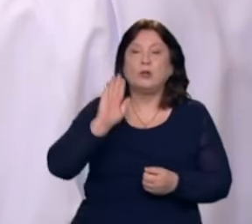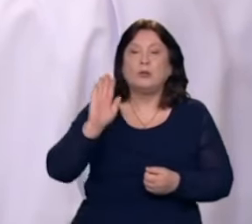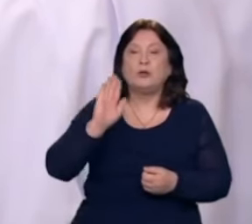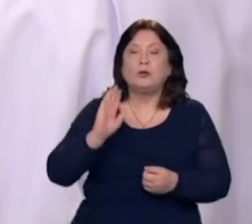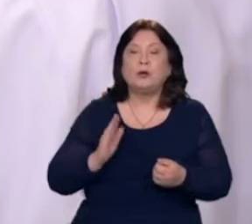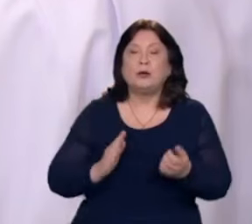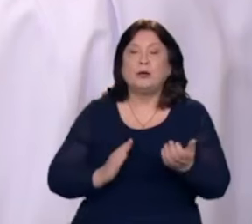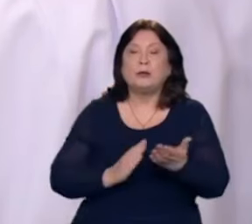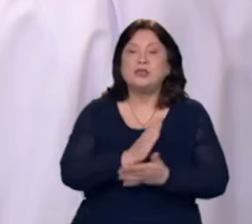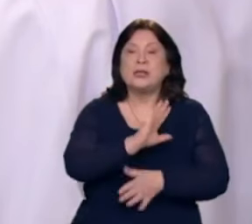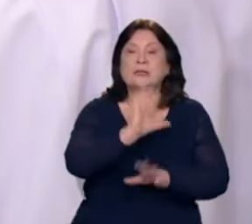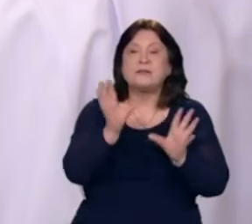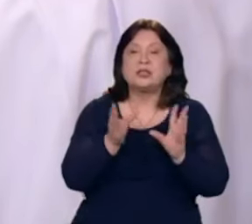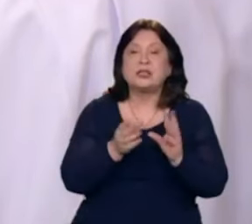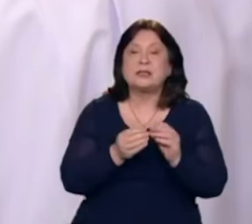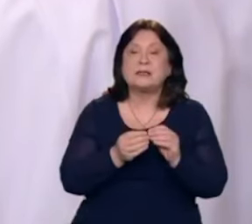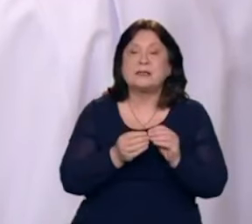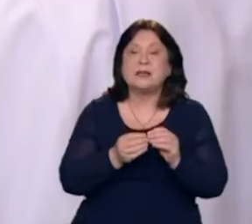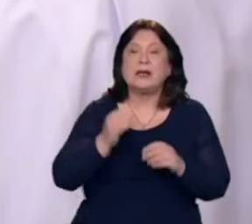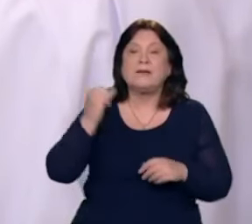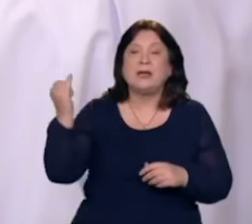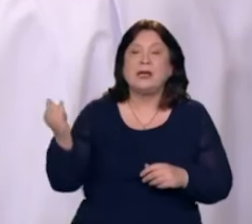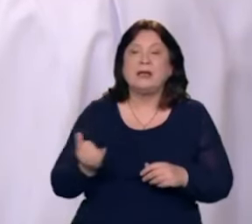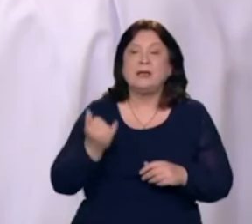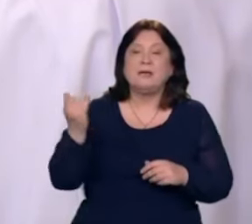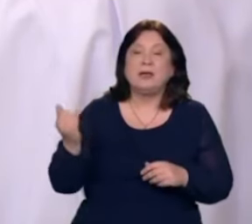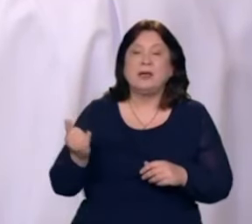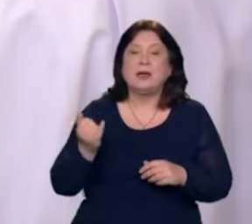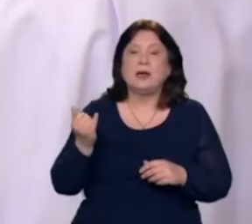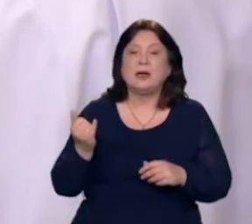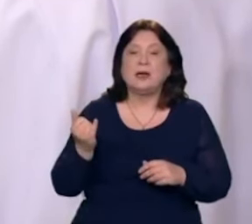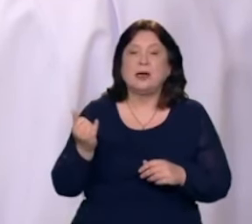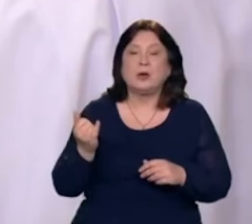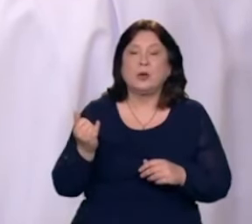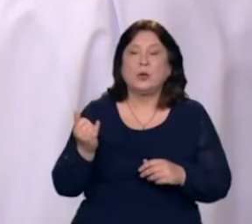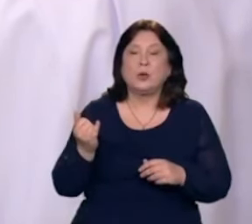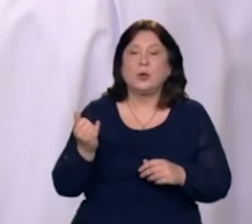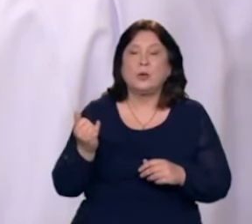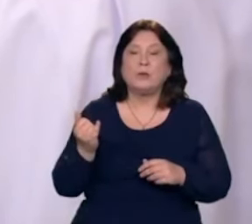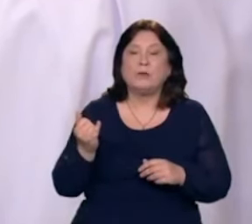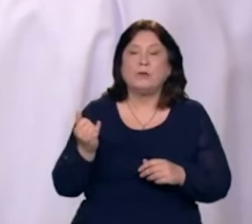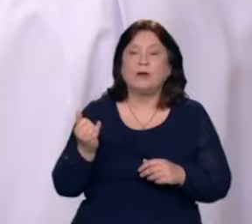Bóg przez wszystkie wieki wieków